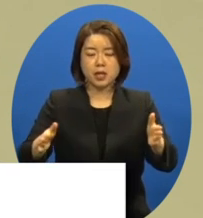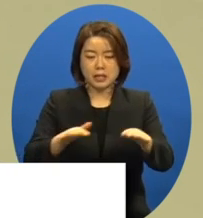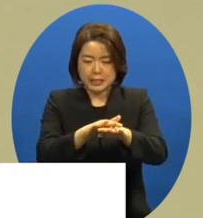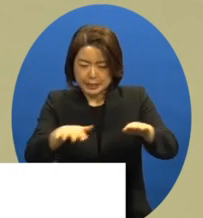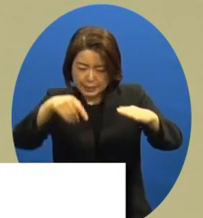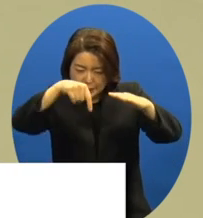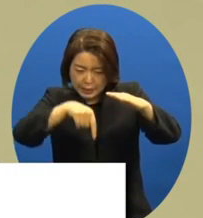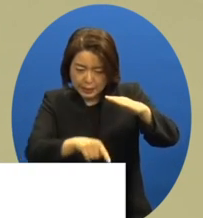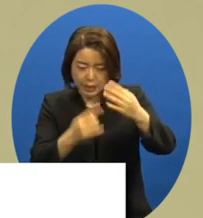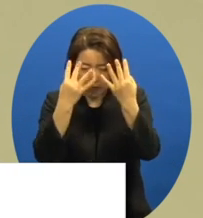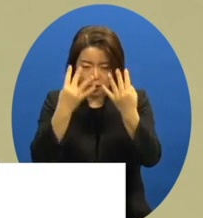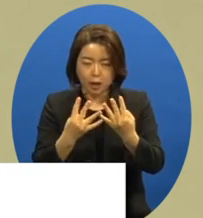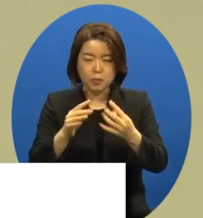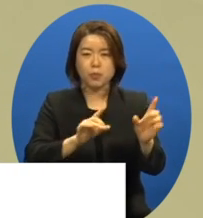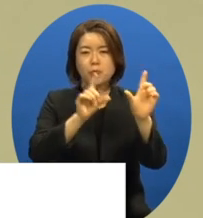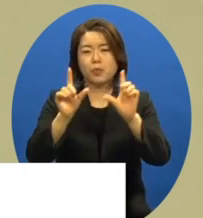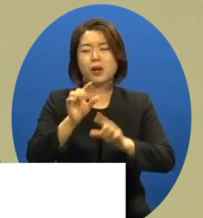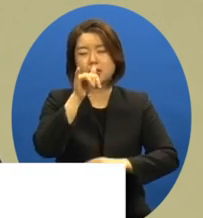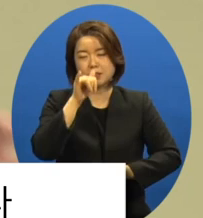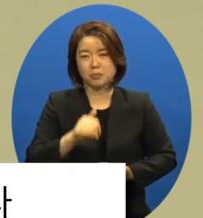감옥에서 살았습니다.